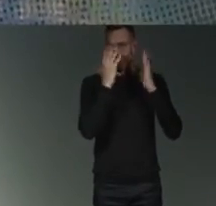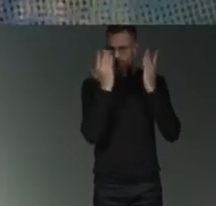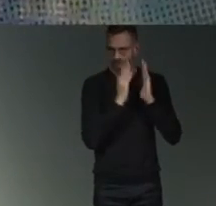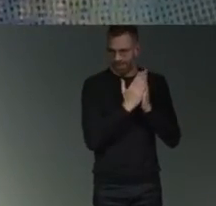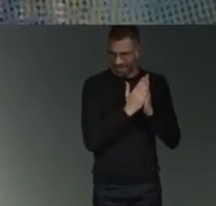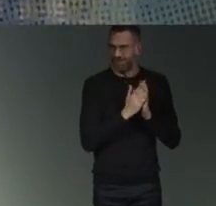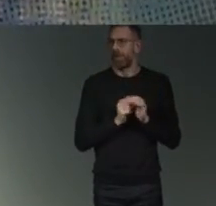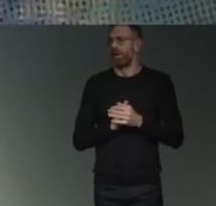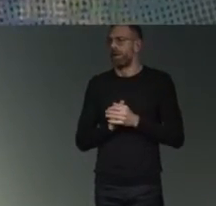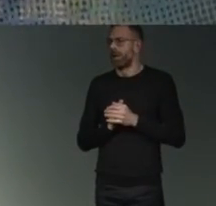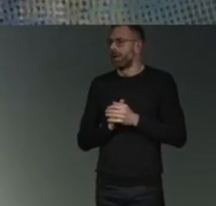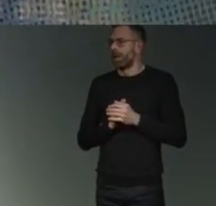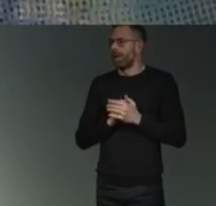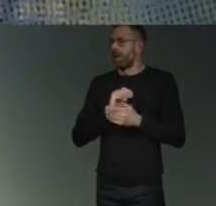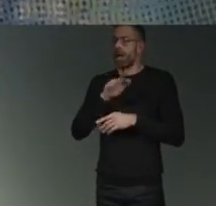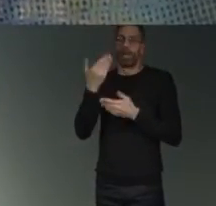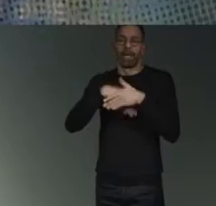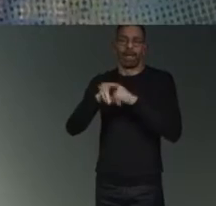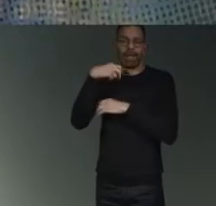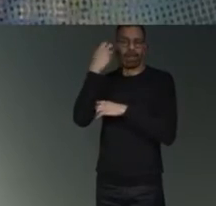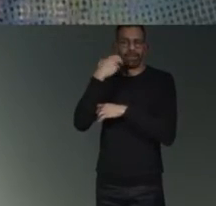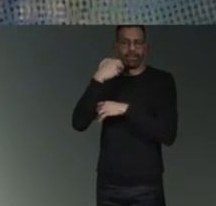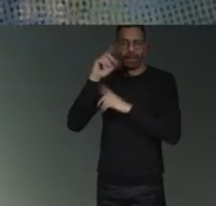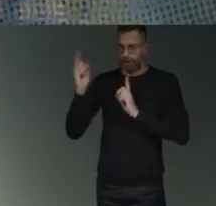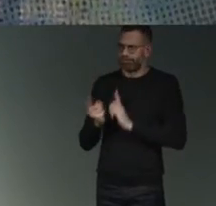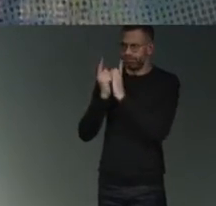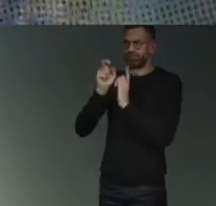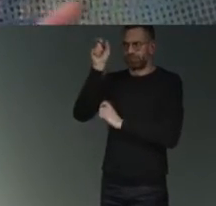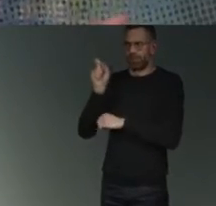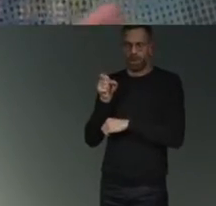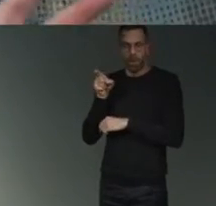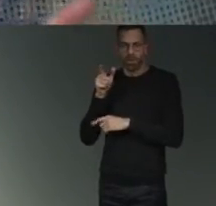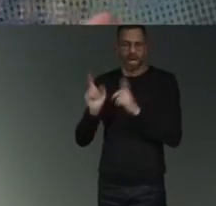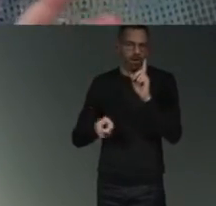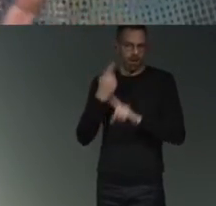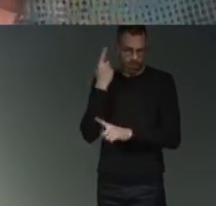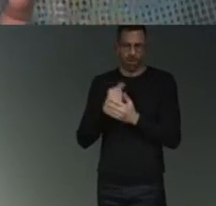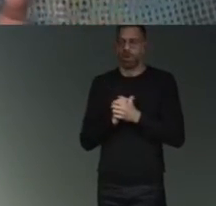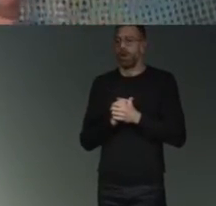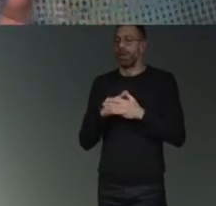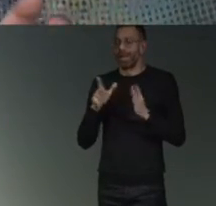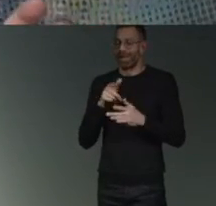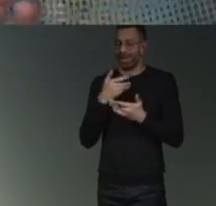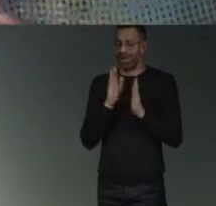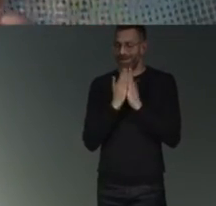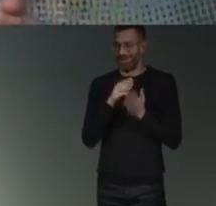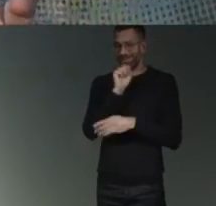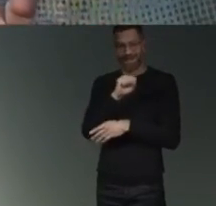une rencontre que j'ai faite dans un train qui a été vraiment décisive. Et là, pour ce qui concerne Sarah, Suzanne et